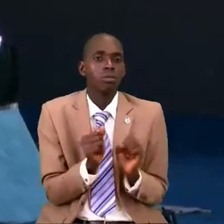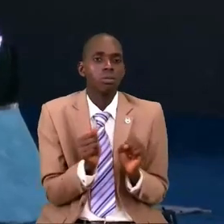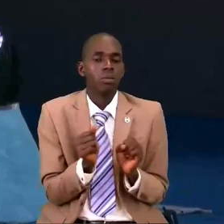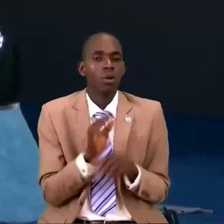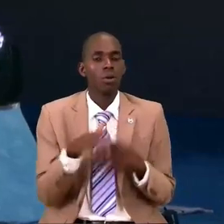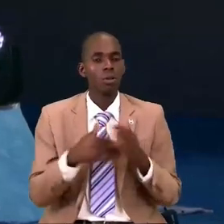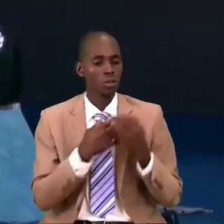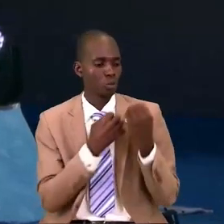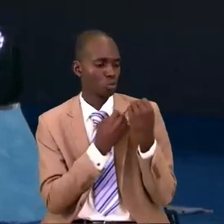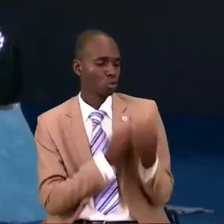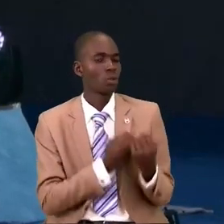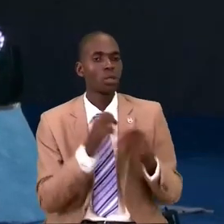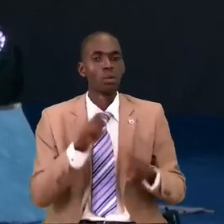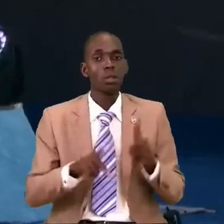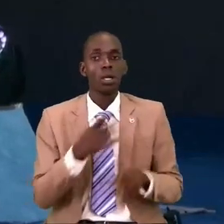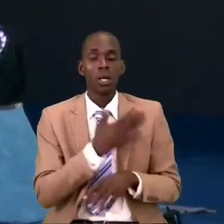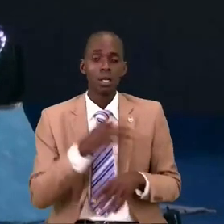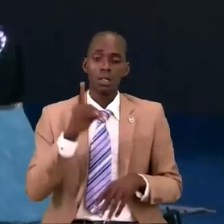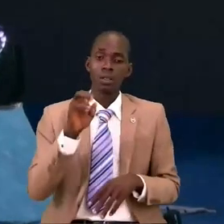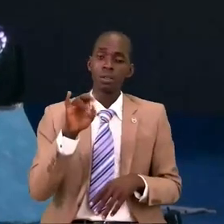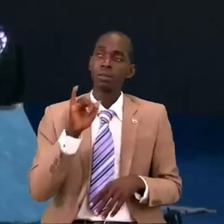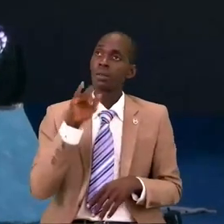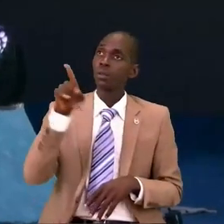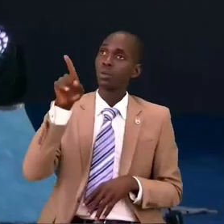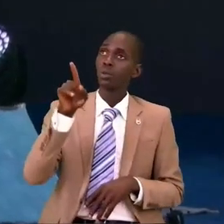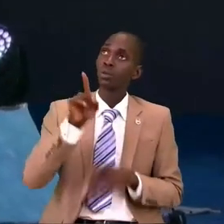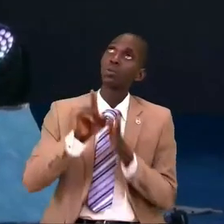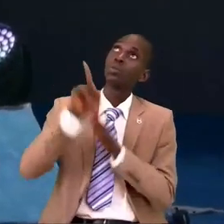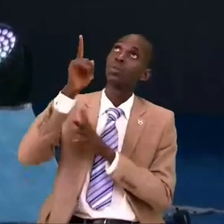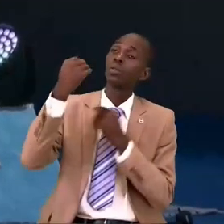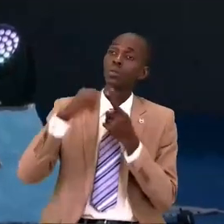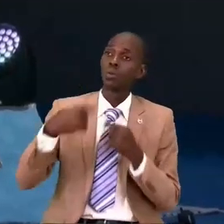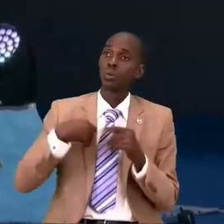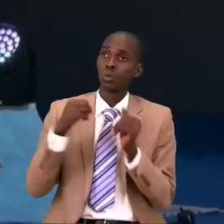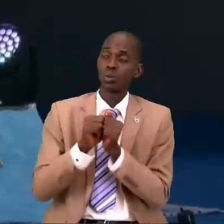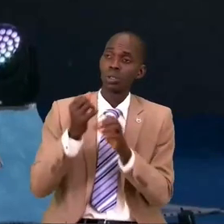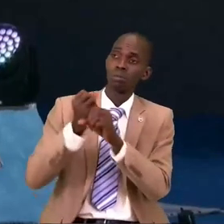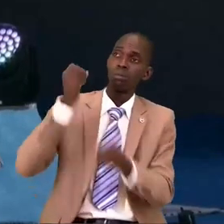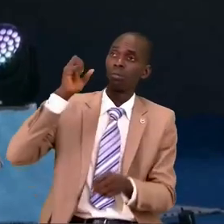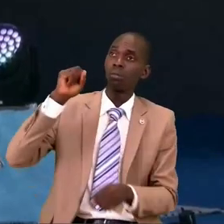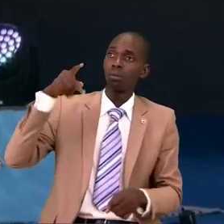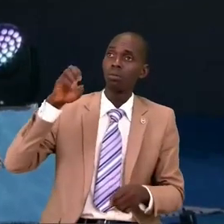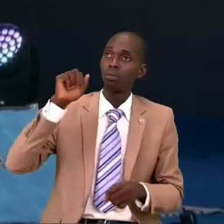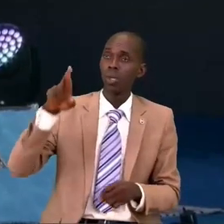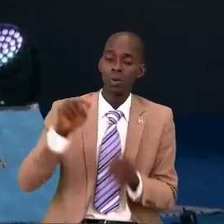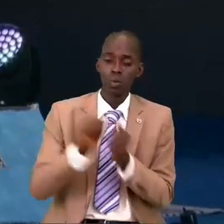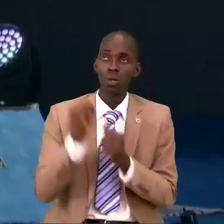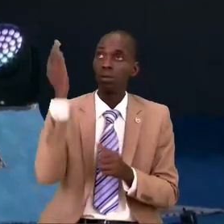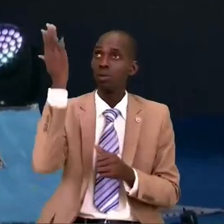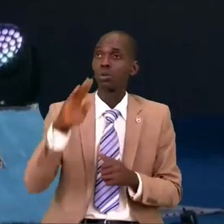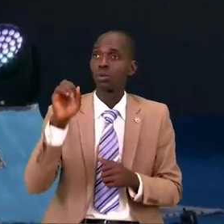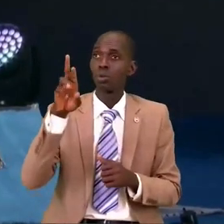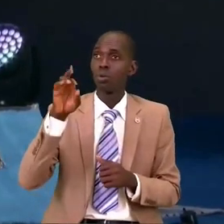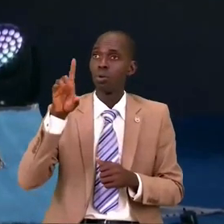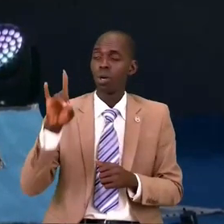avec moi je viens contre toi au nom de l'Éternel. Et avant d'aller, qu'ils ne